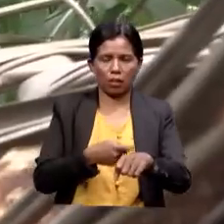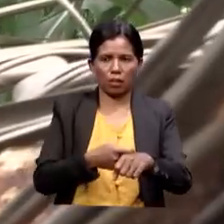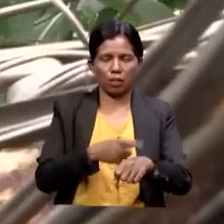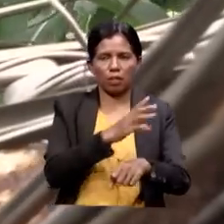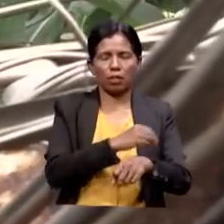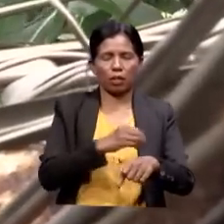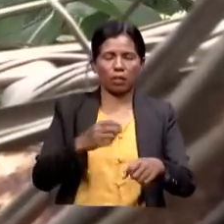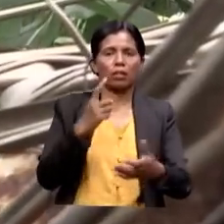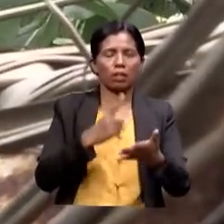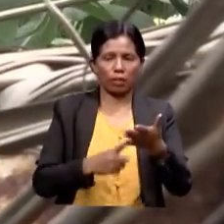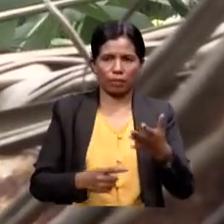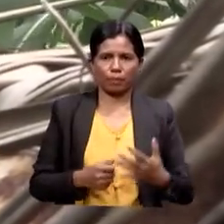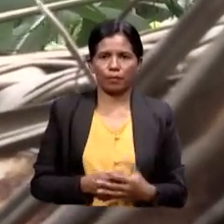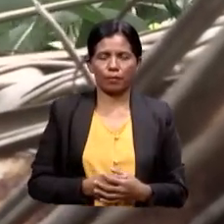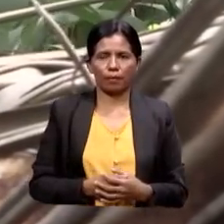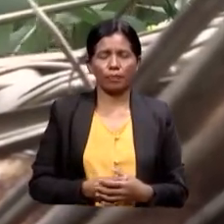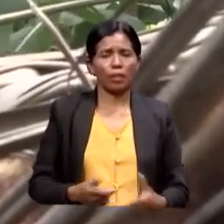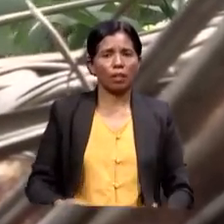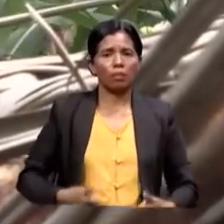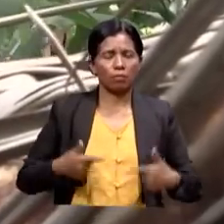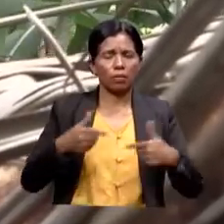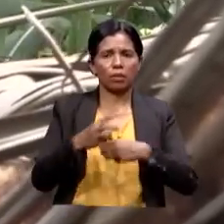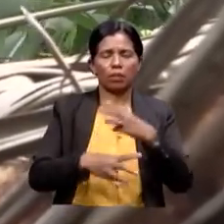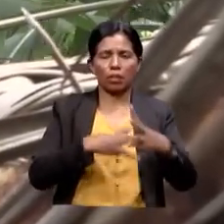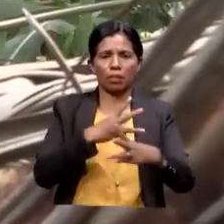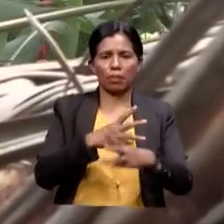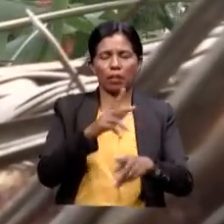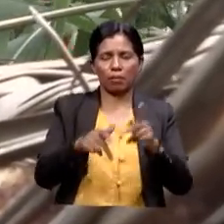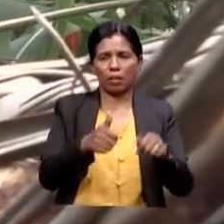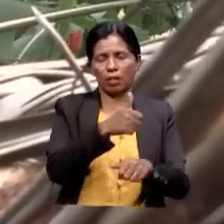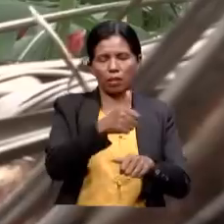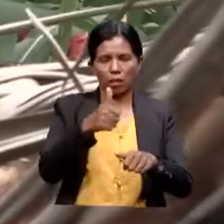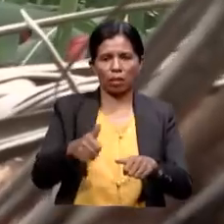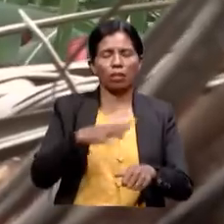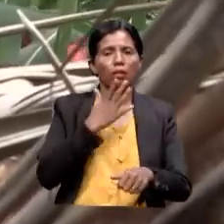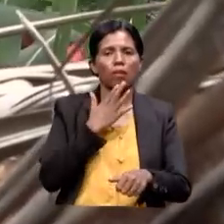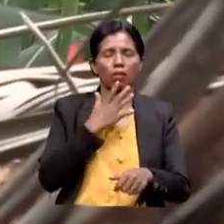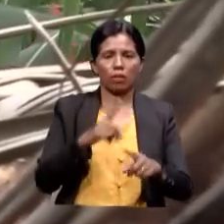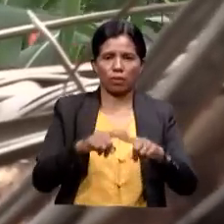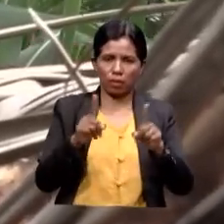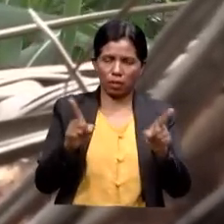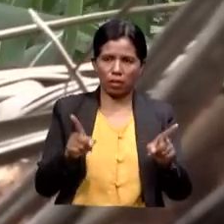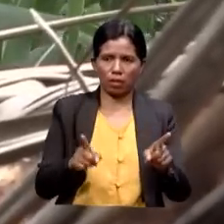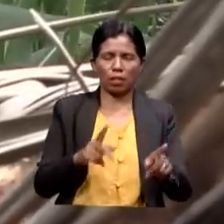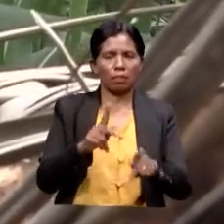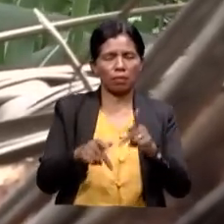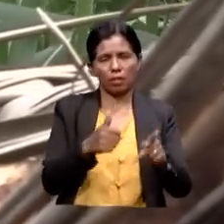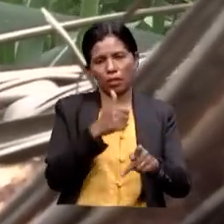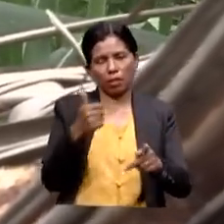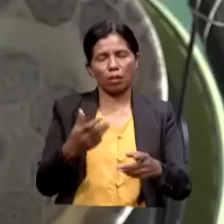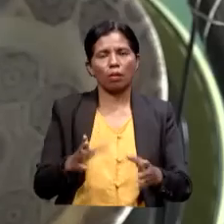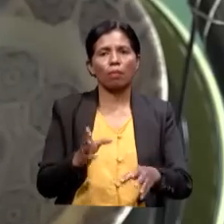kondisaun saida det. Morris ia mundu ema ide-idek ho nia koris lahanesan. Balu Morris o